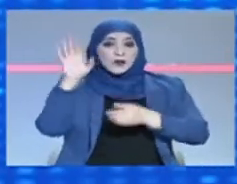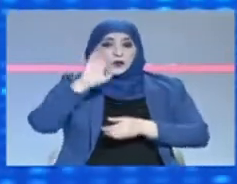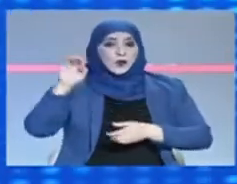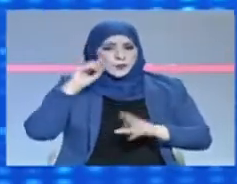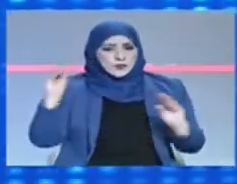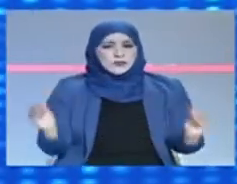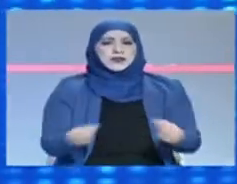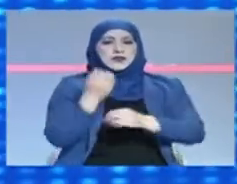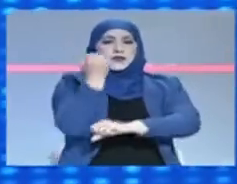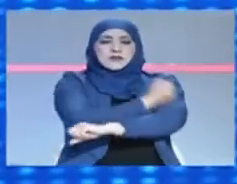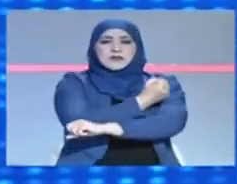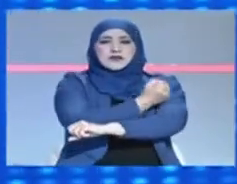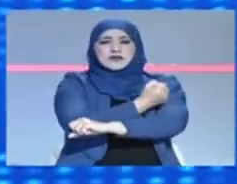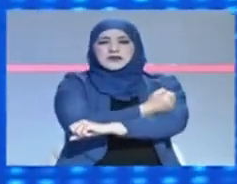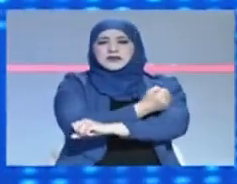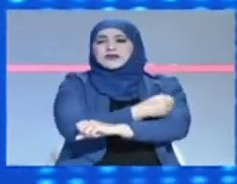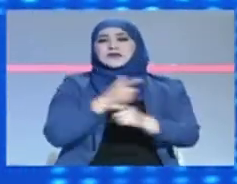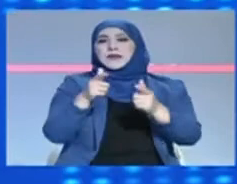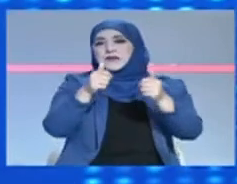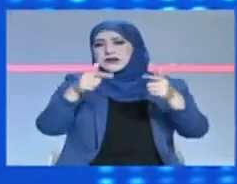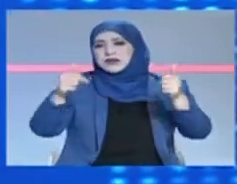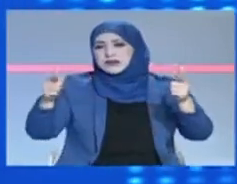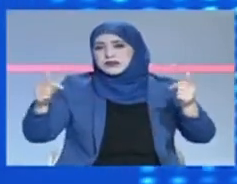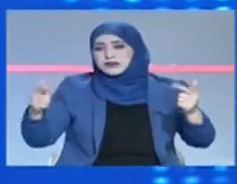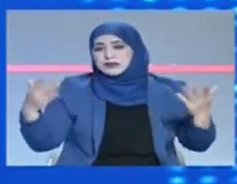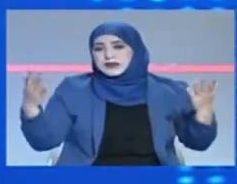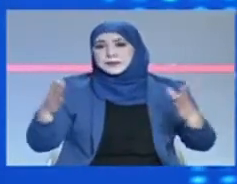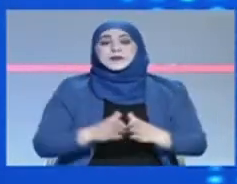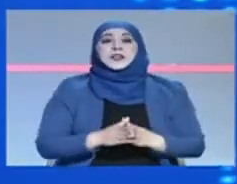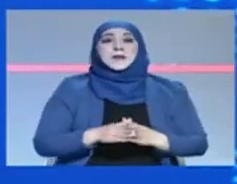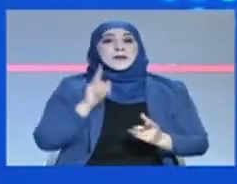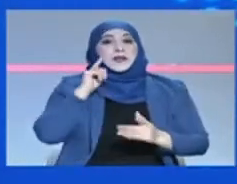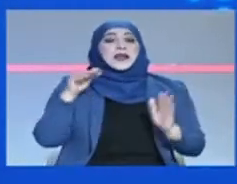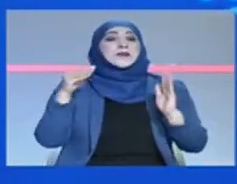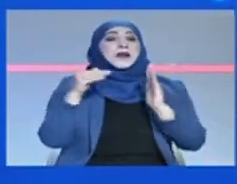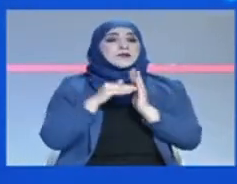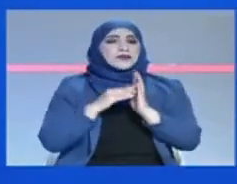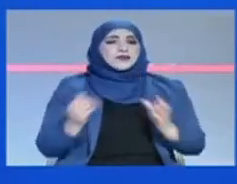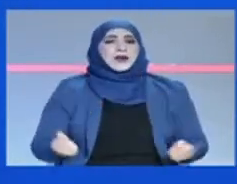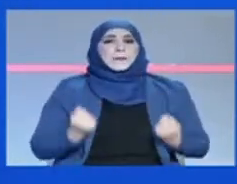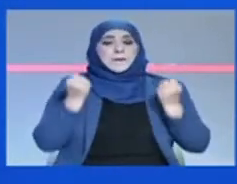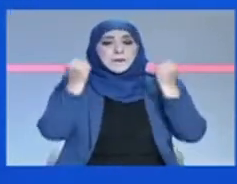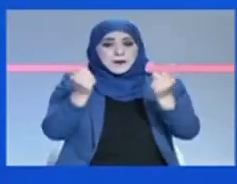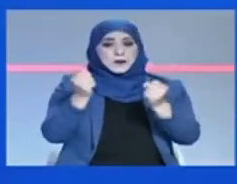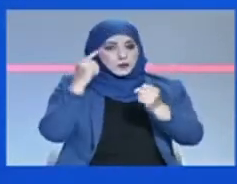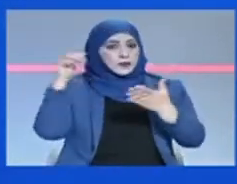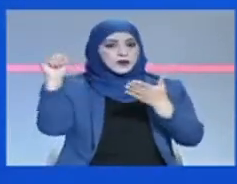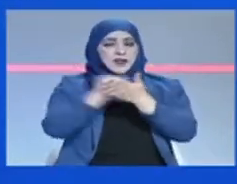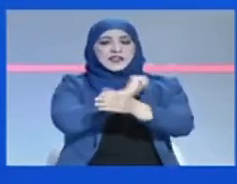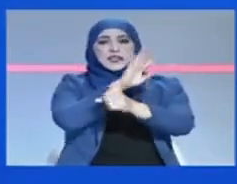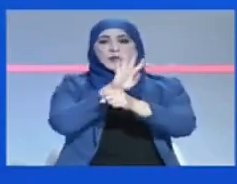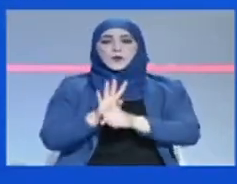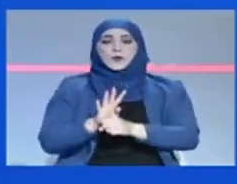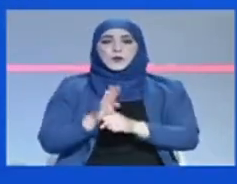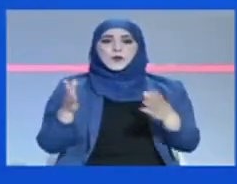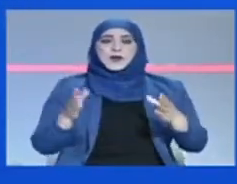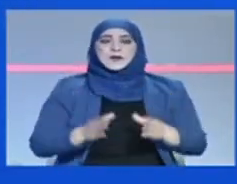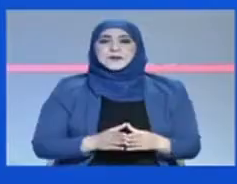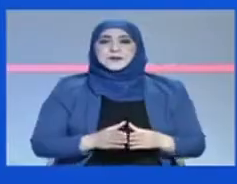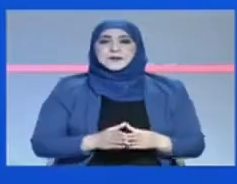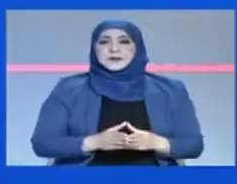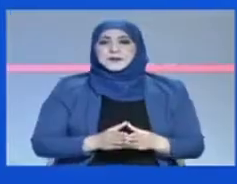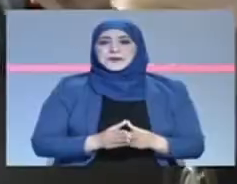تطعيم عابرة للحدود على نطاق غير مسبوق ضمن جهوده المبذولة في مواجهة جائحة